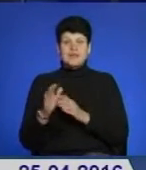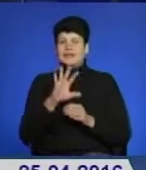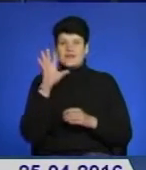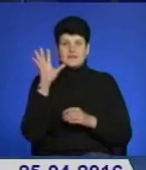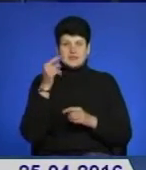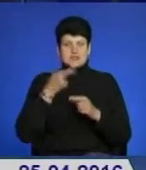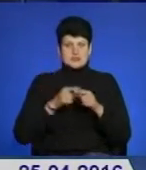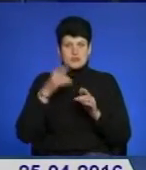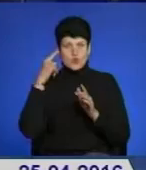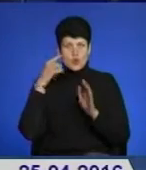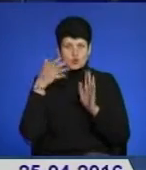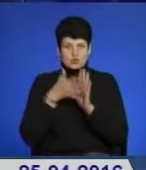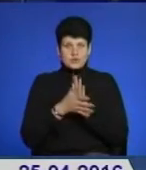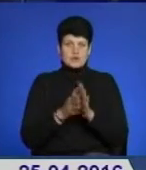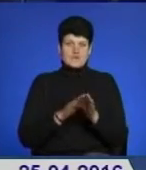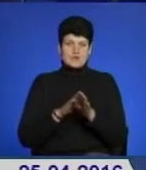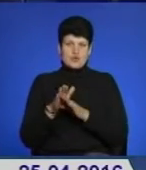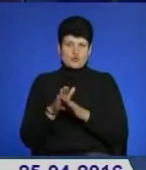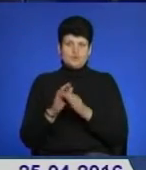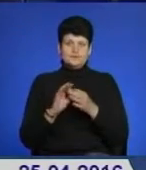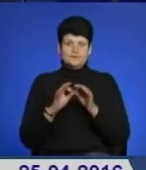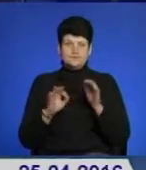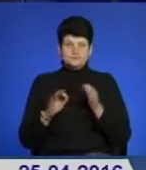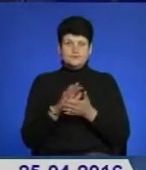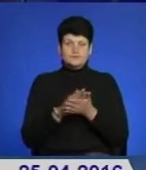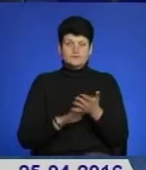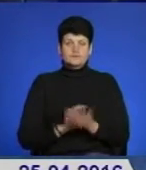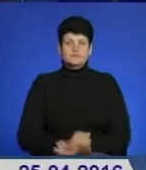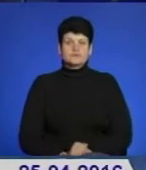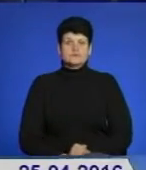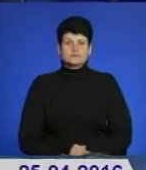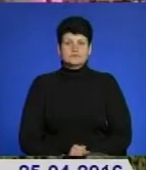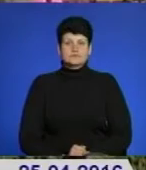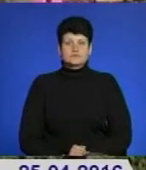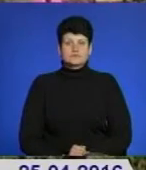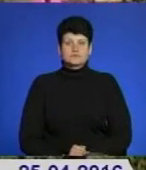це усвідомлюють і тим паче виконують. Подробиці у сюжеті Любові Гадомської.